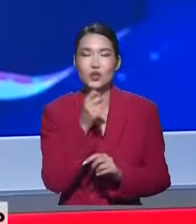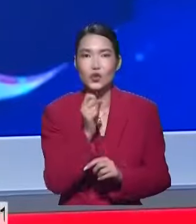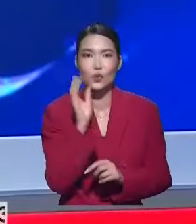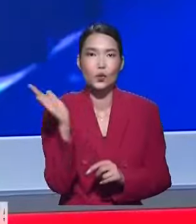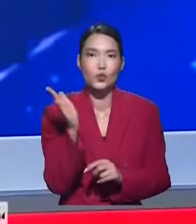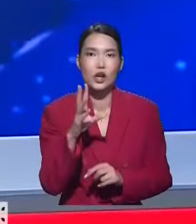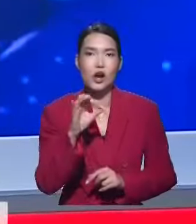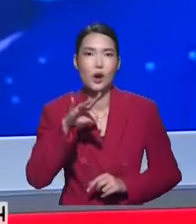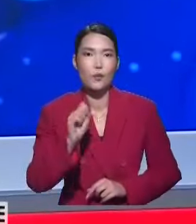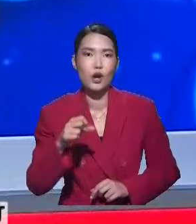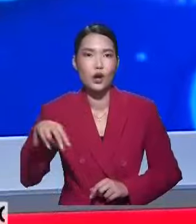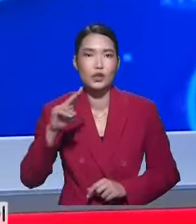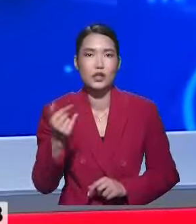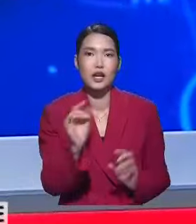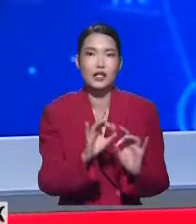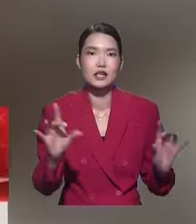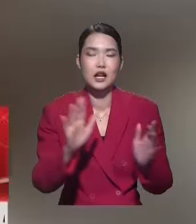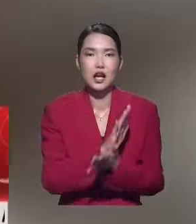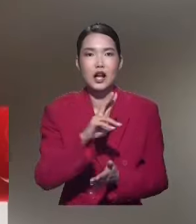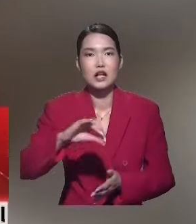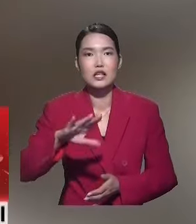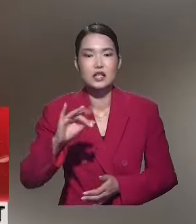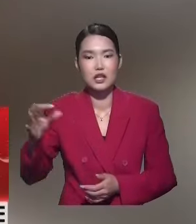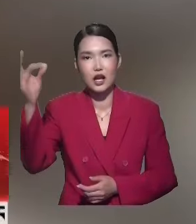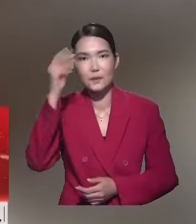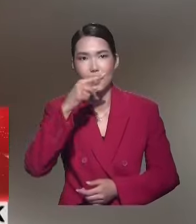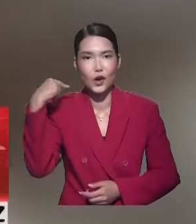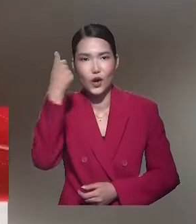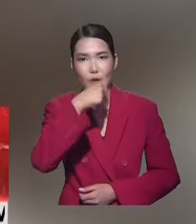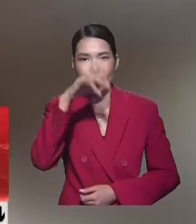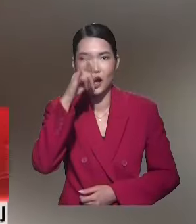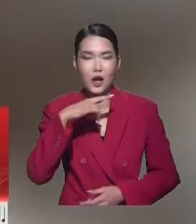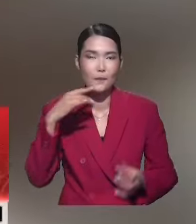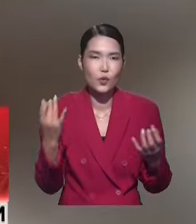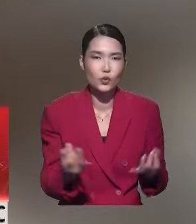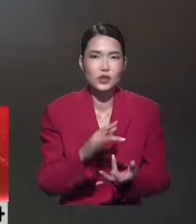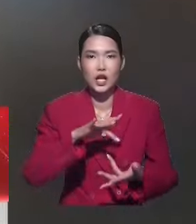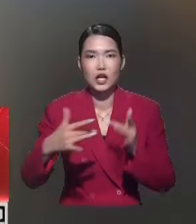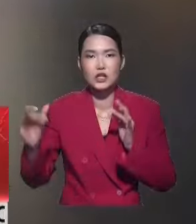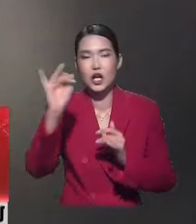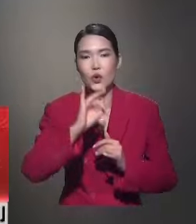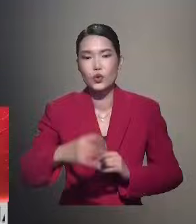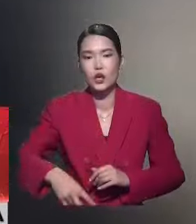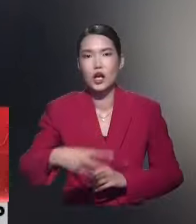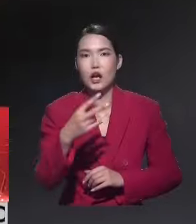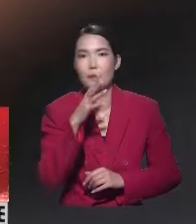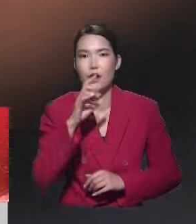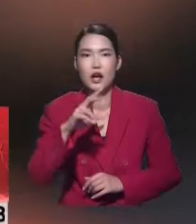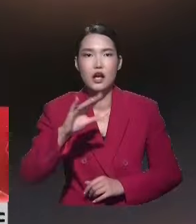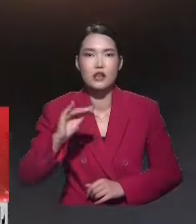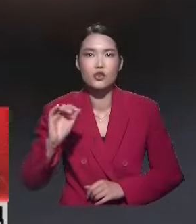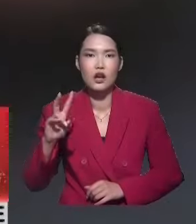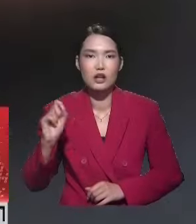Комбат Дошан в интервью газете «Литер». Напомню, в минувшем году казахстанцы бурно обсуждали в соцсетях историю 22-летнего Эдди